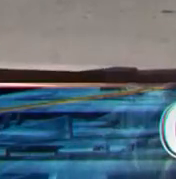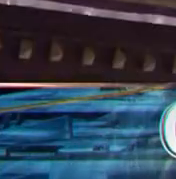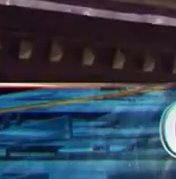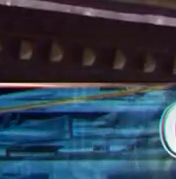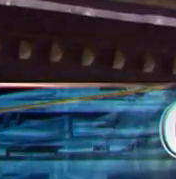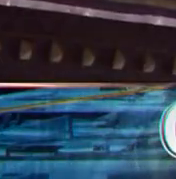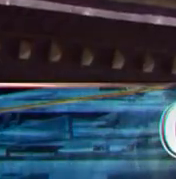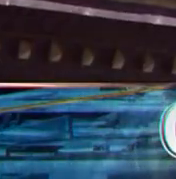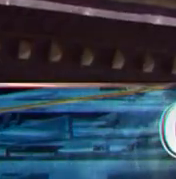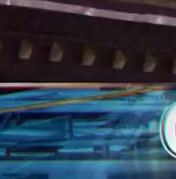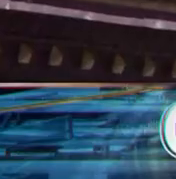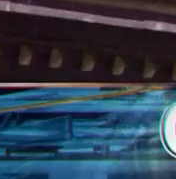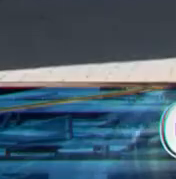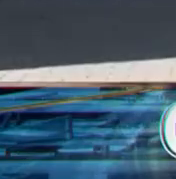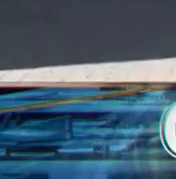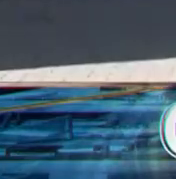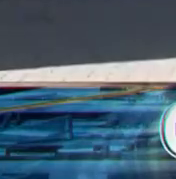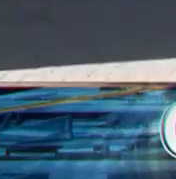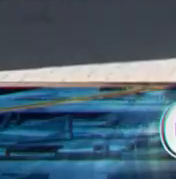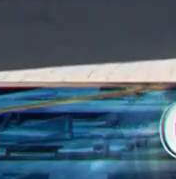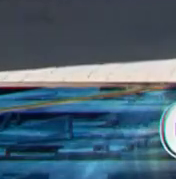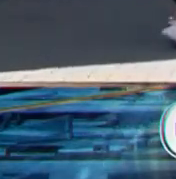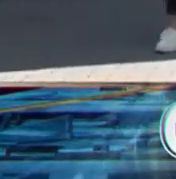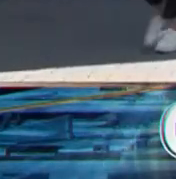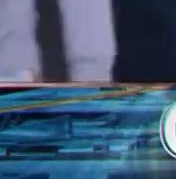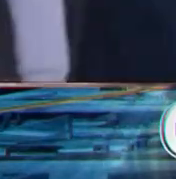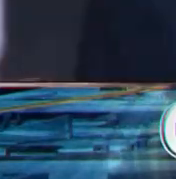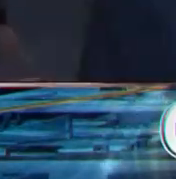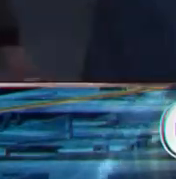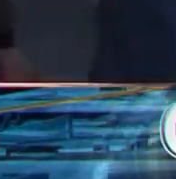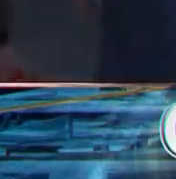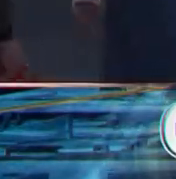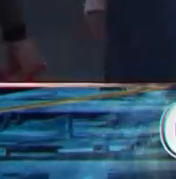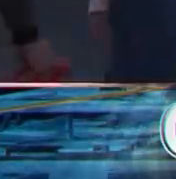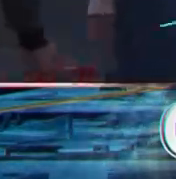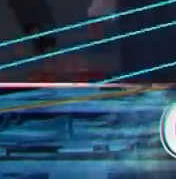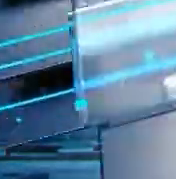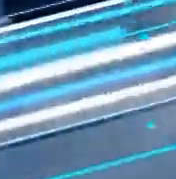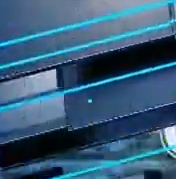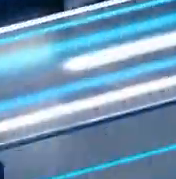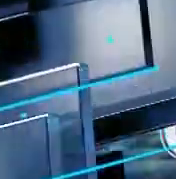А за окном бушует май. Второй этап ослабления карантинных мер введен в Алматинской области.